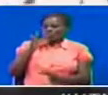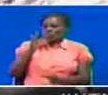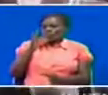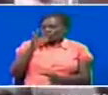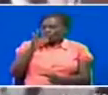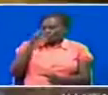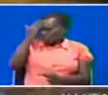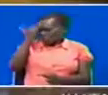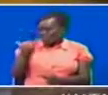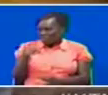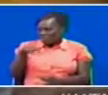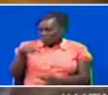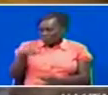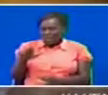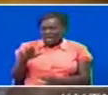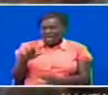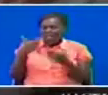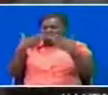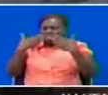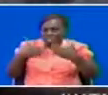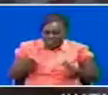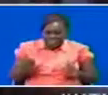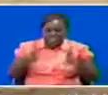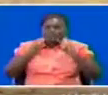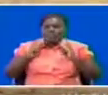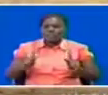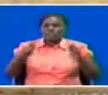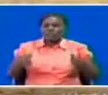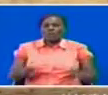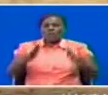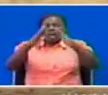kwani wameweza kutamatisha hafla hii kwa amani. Nyumba alimoishi